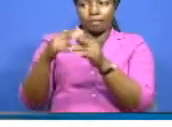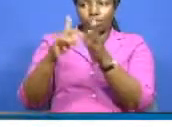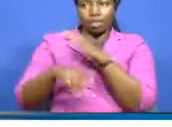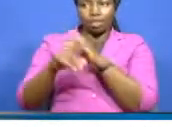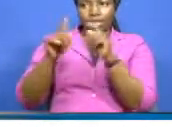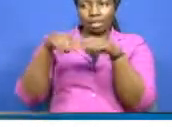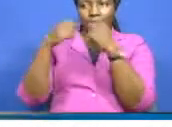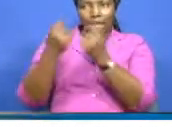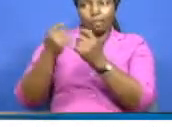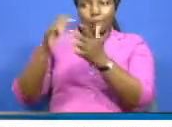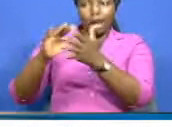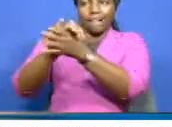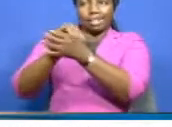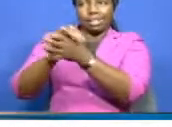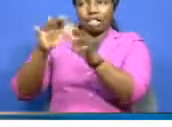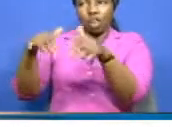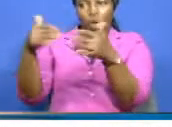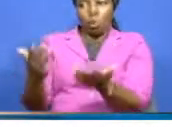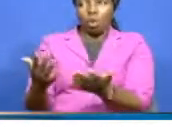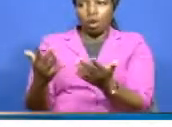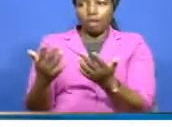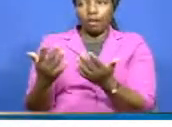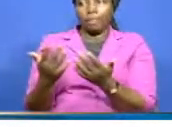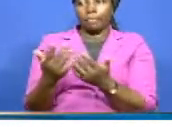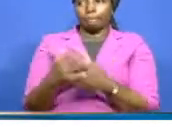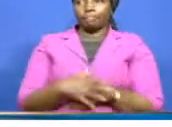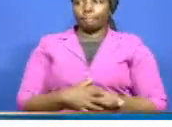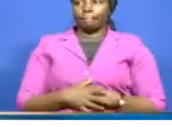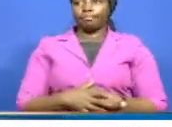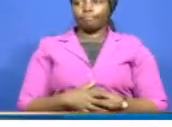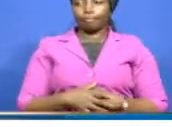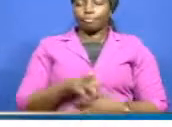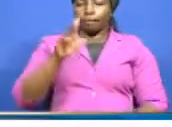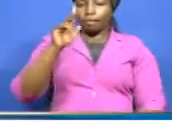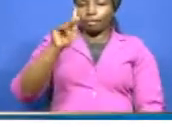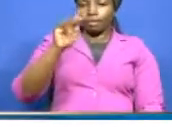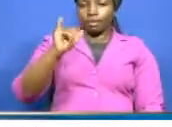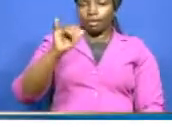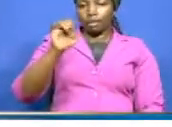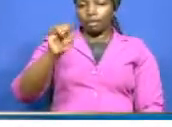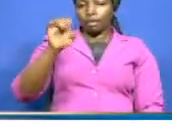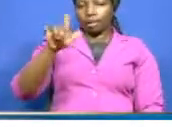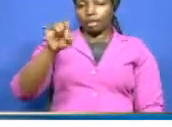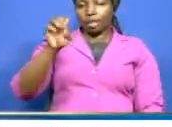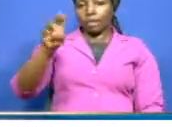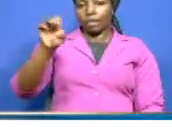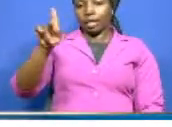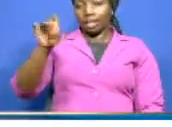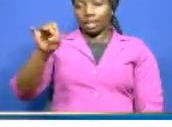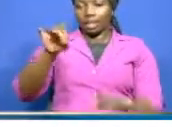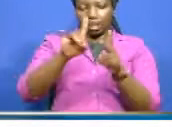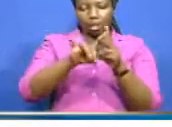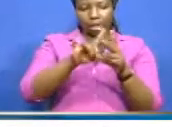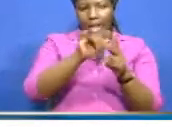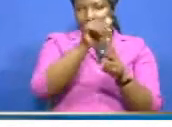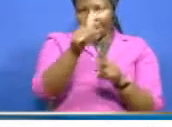handshake ama kieleweke. Na kuna mlengo ambao utakuwa ni